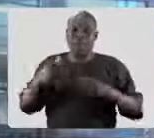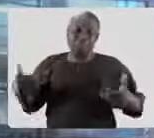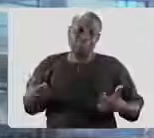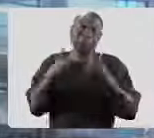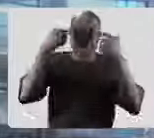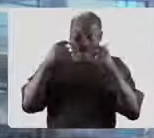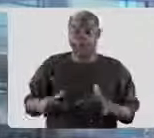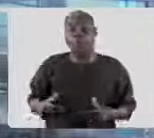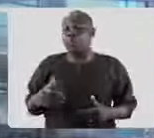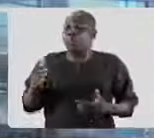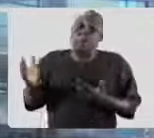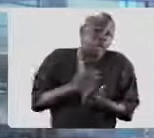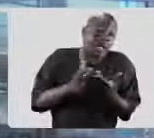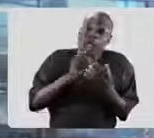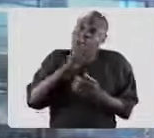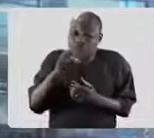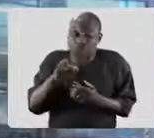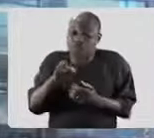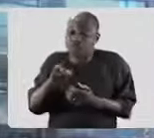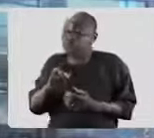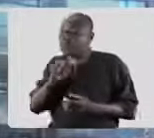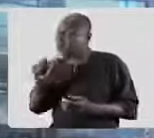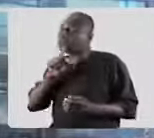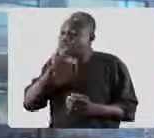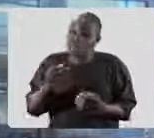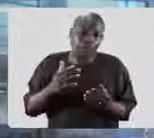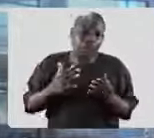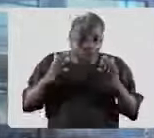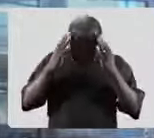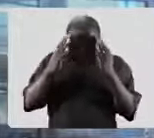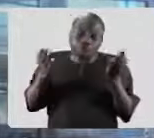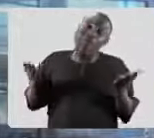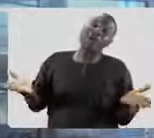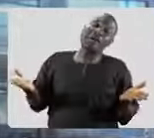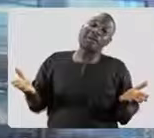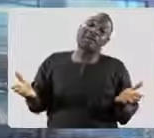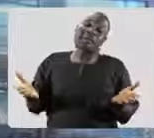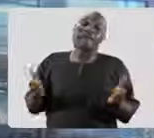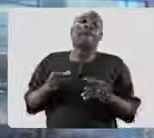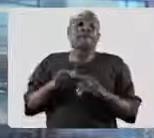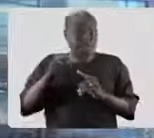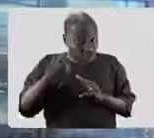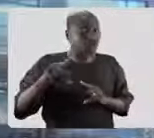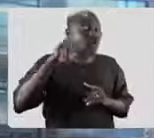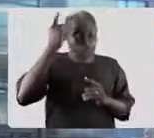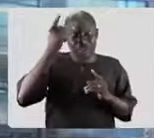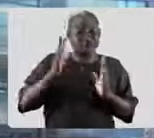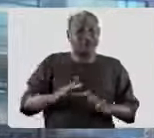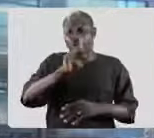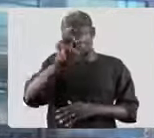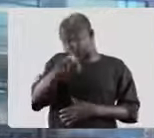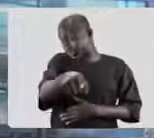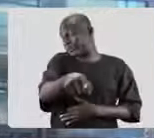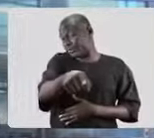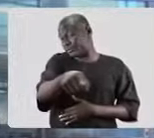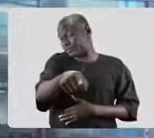e no kre o anya no kre o me de minim na mom ensam a eda horo no we are politicians e se wo tie me ene ya me bisa